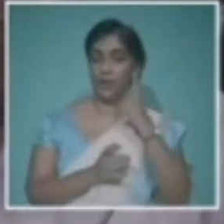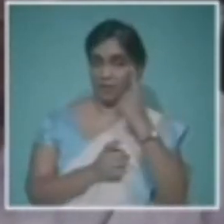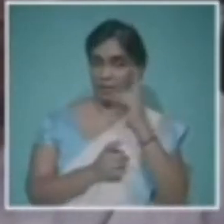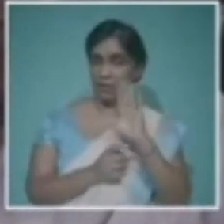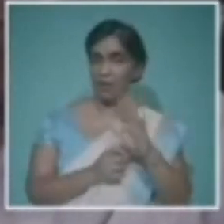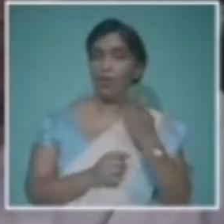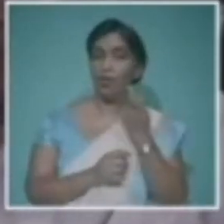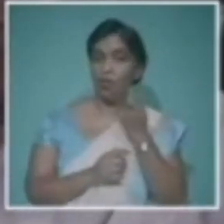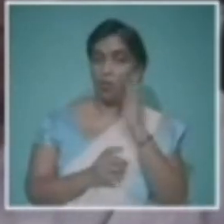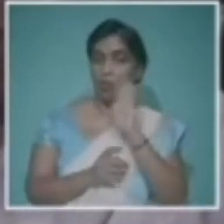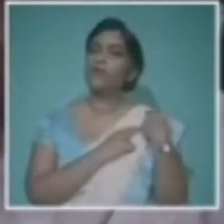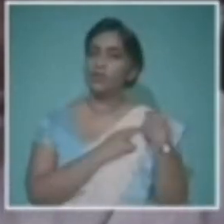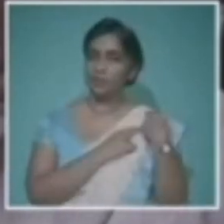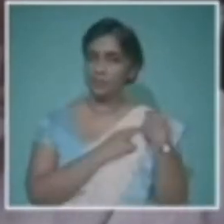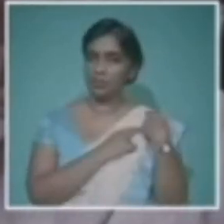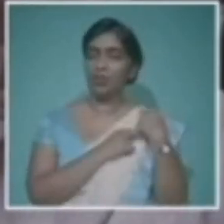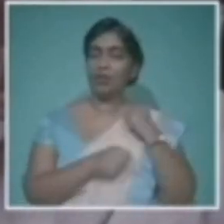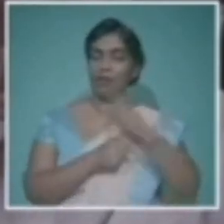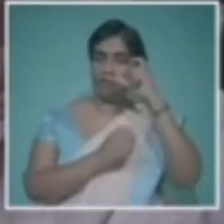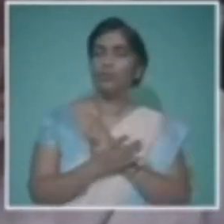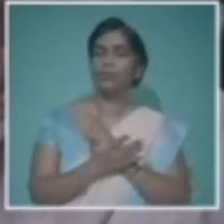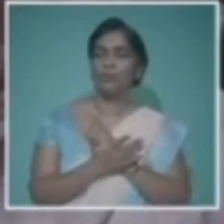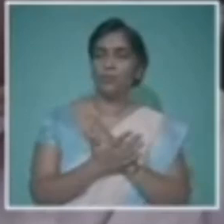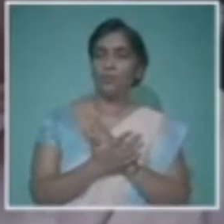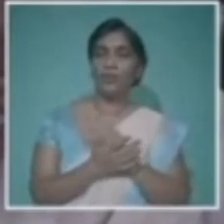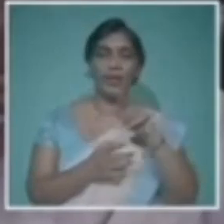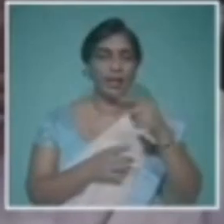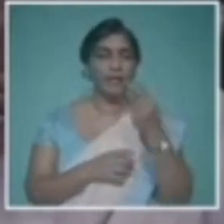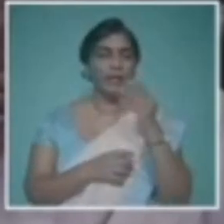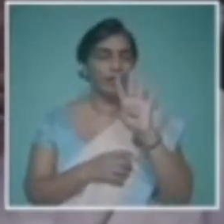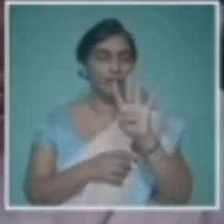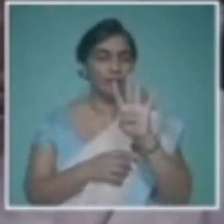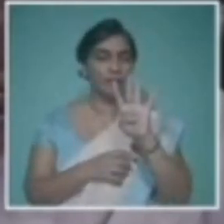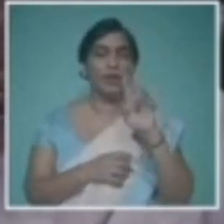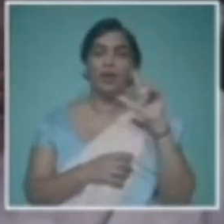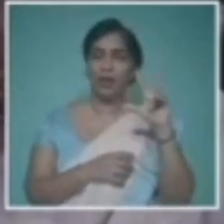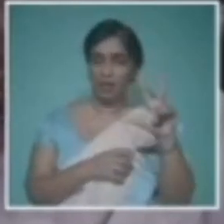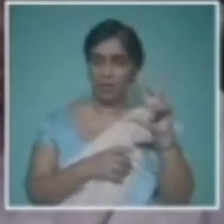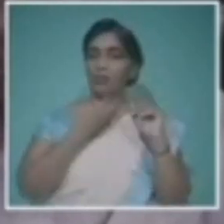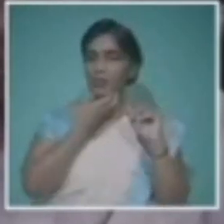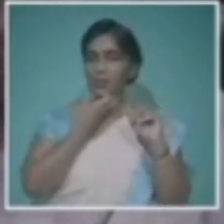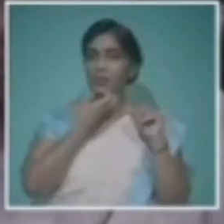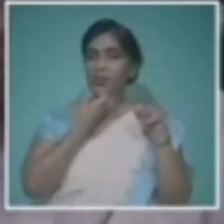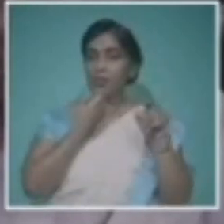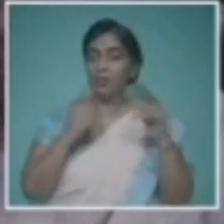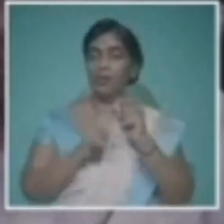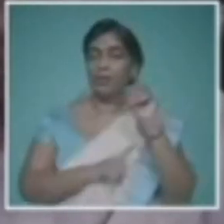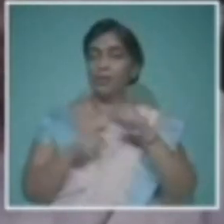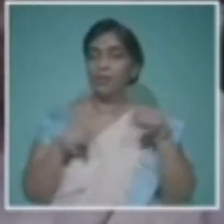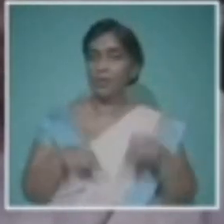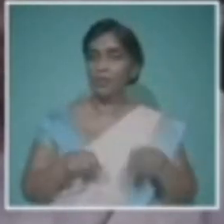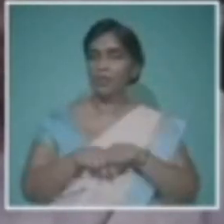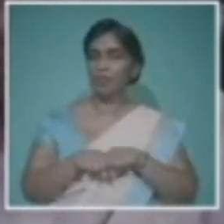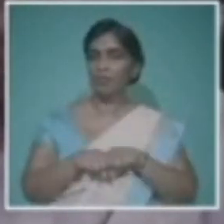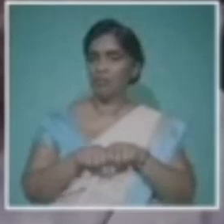තමයි මූල්‍යයට තිබෙන වගකීම ආණ්ඩු ක්‍රම ව්‍යවස්ථාවේ 148 වගන්තිය. මේ සභාව තුළ